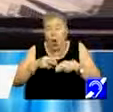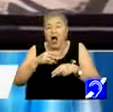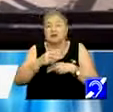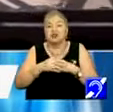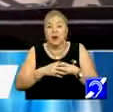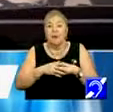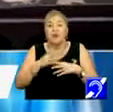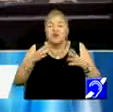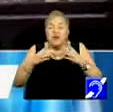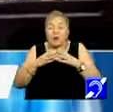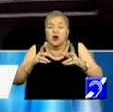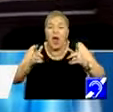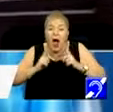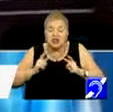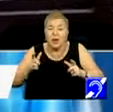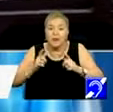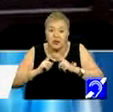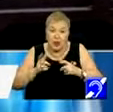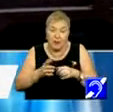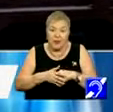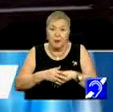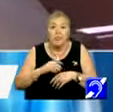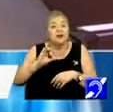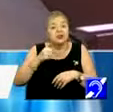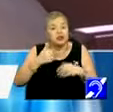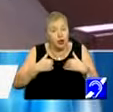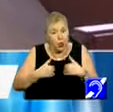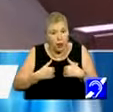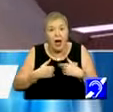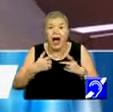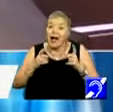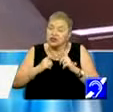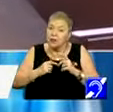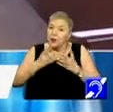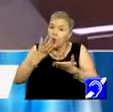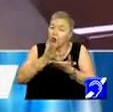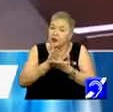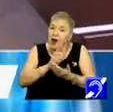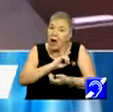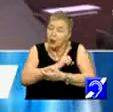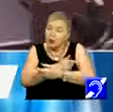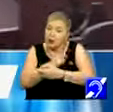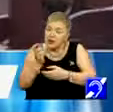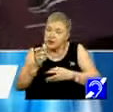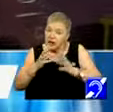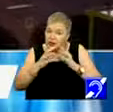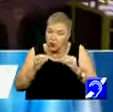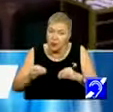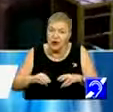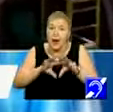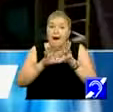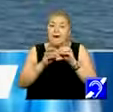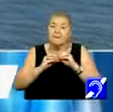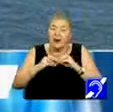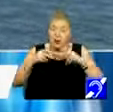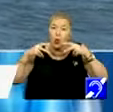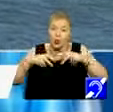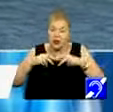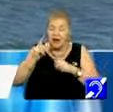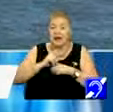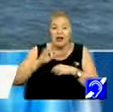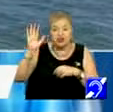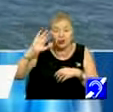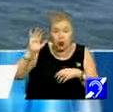să aștepte atât de mult. Așteptăm și noi decizia autorităților din România împreună cu cele din Ucraina și Republica Moldova.